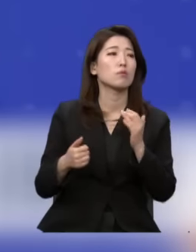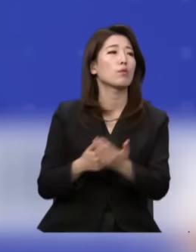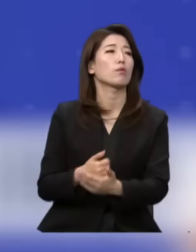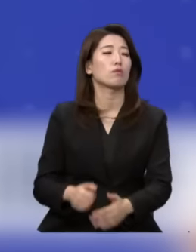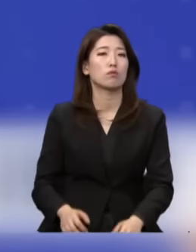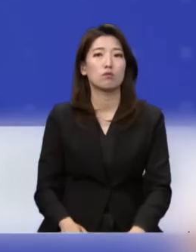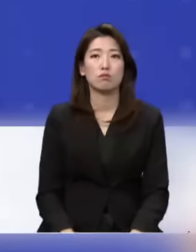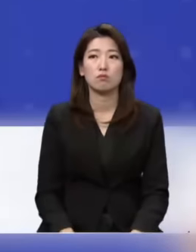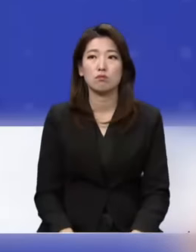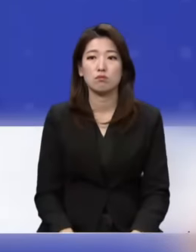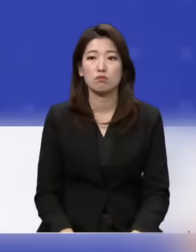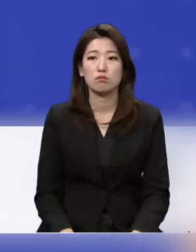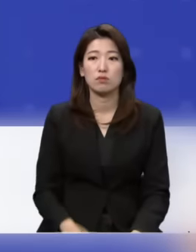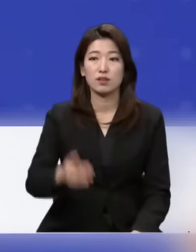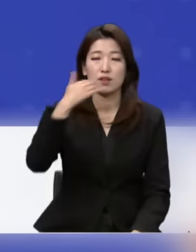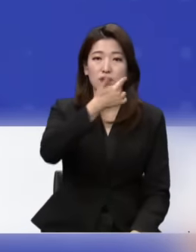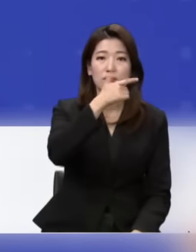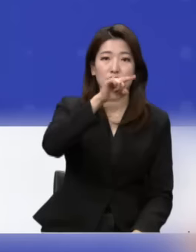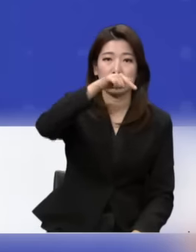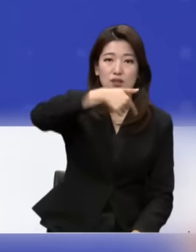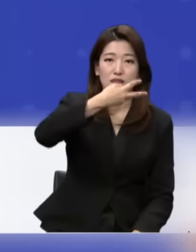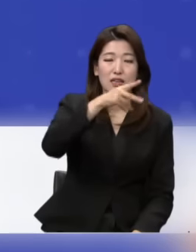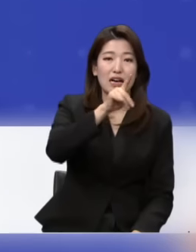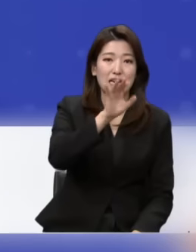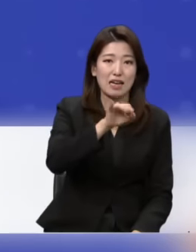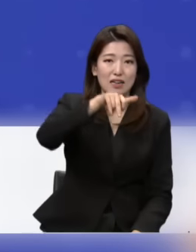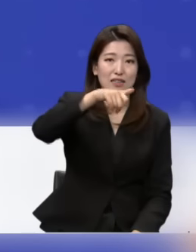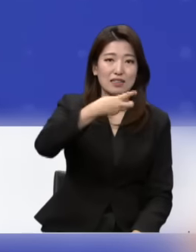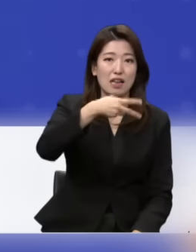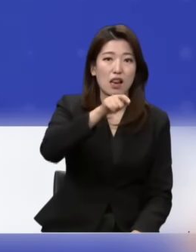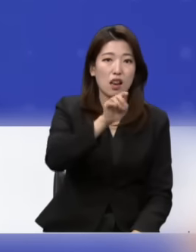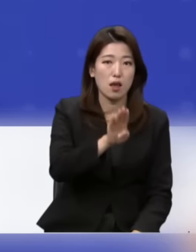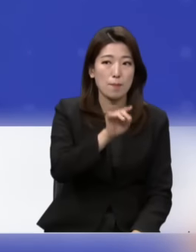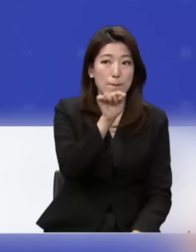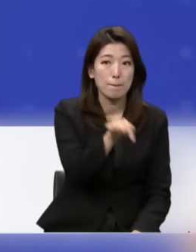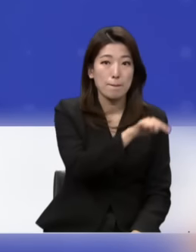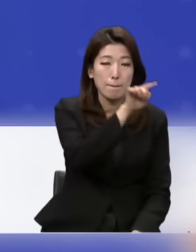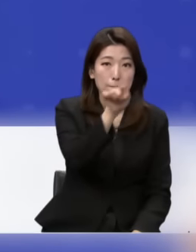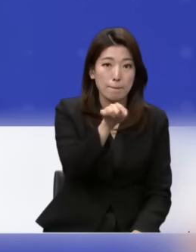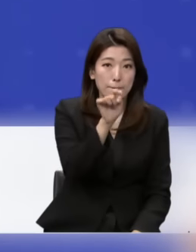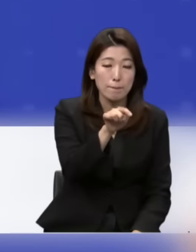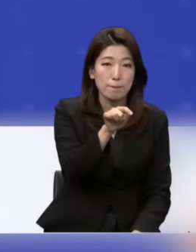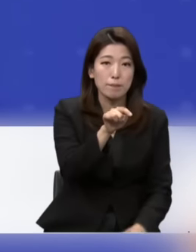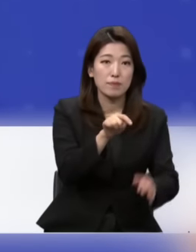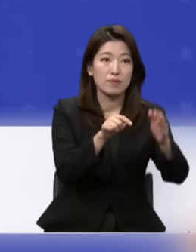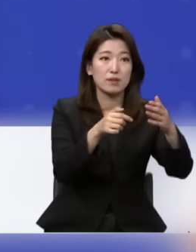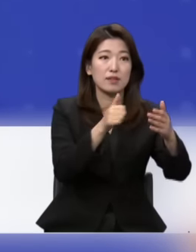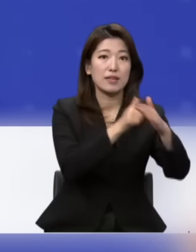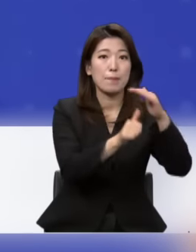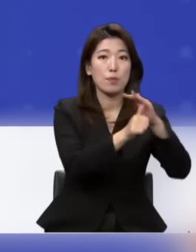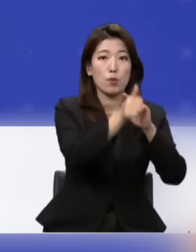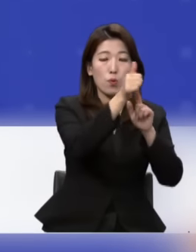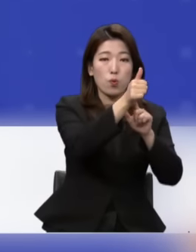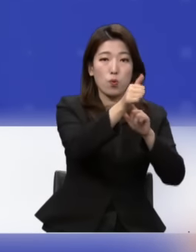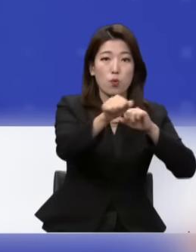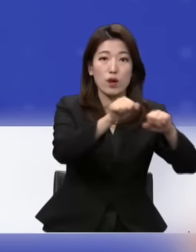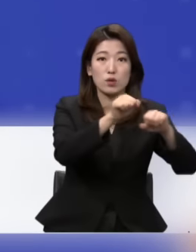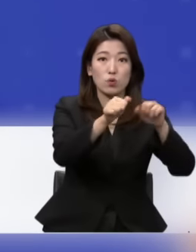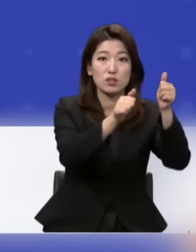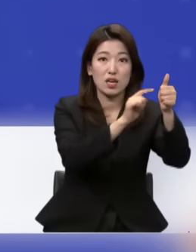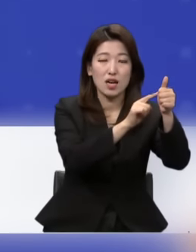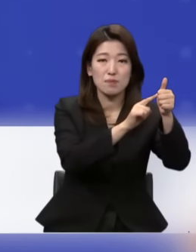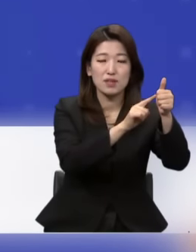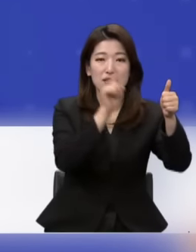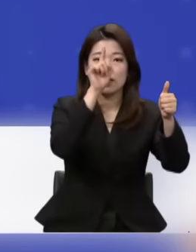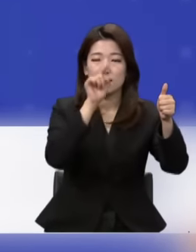낙남 클럽 총재가 김말란 이제 초대 이화여대 총장 아닙니까 근데 그 낙남 클럽의 활동 내용에 대해서